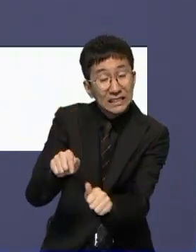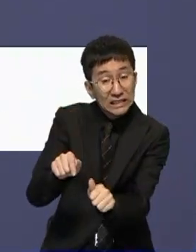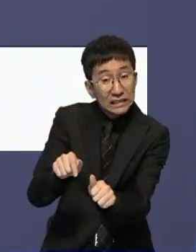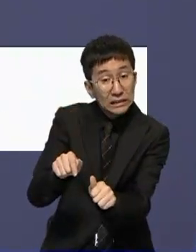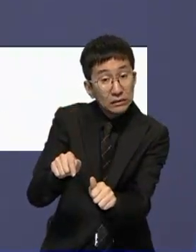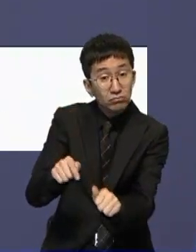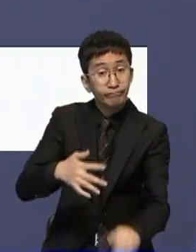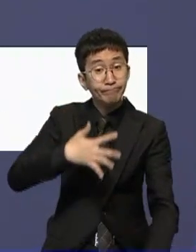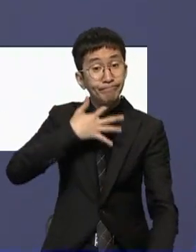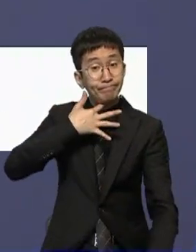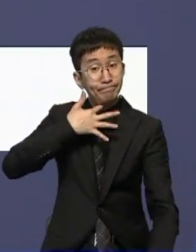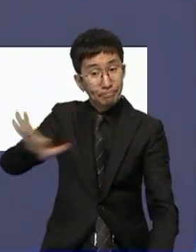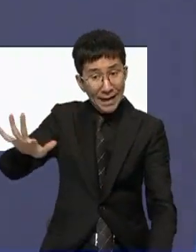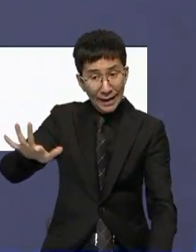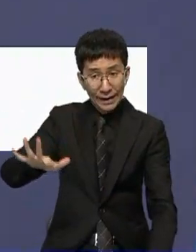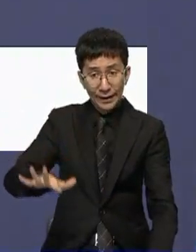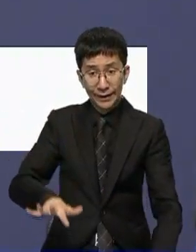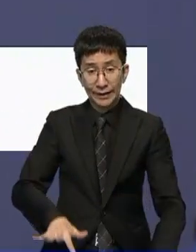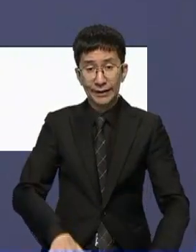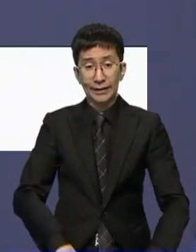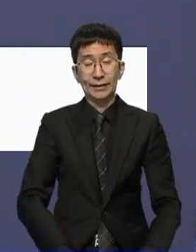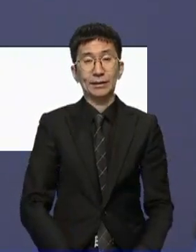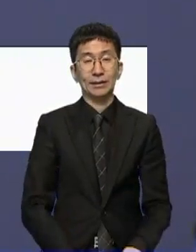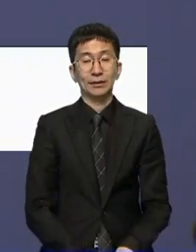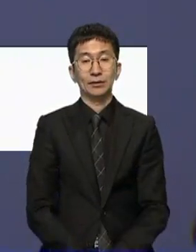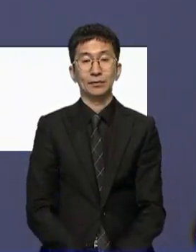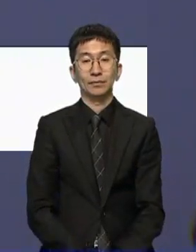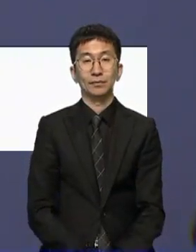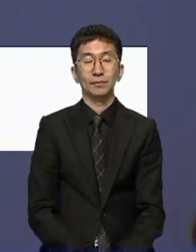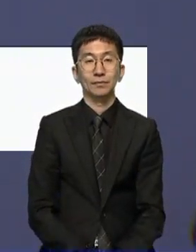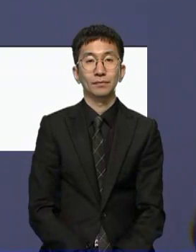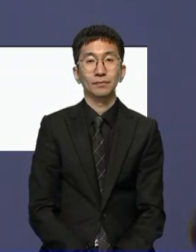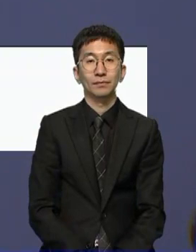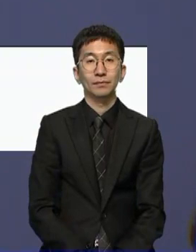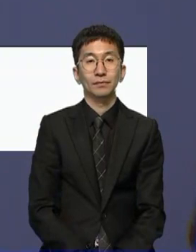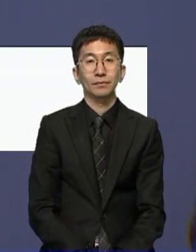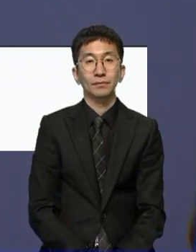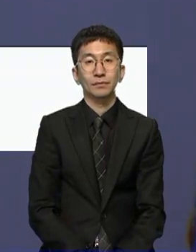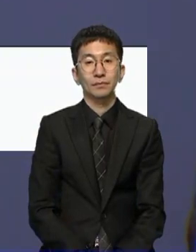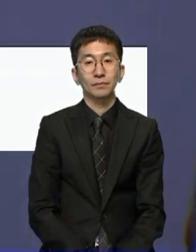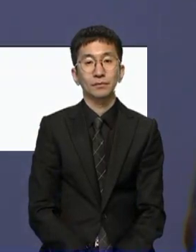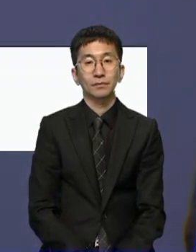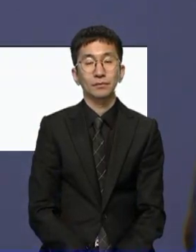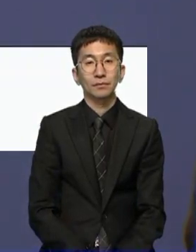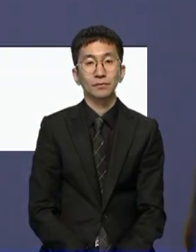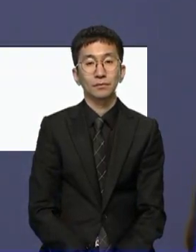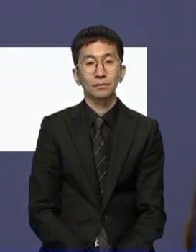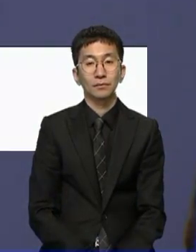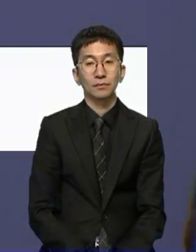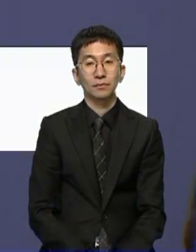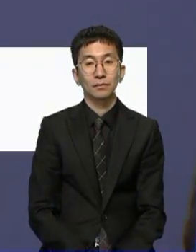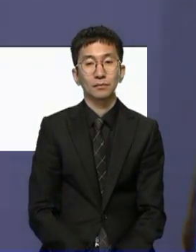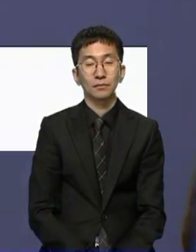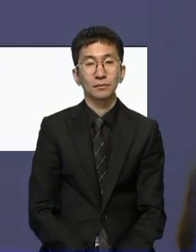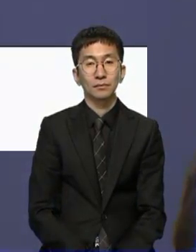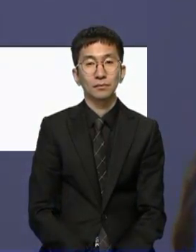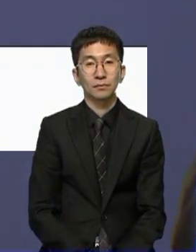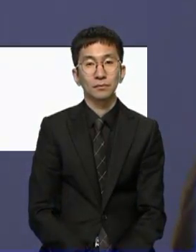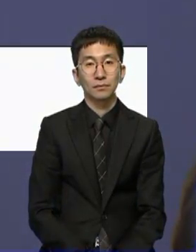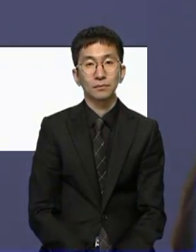수정하라는 지시를 했다는 일부 언론의 보도는 제가 아는 한